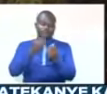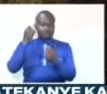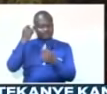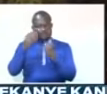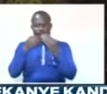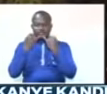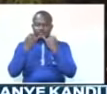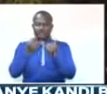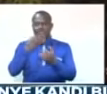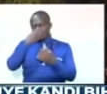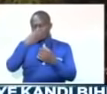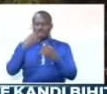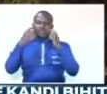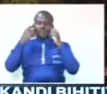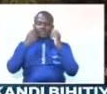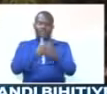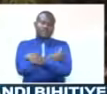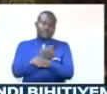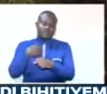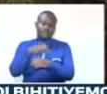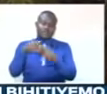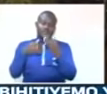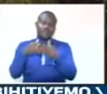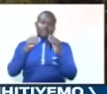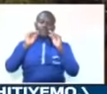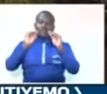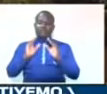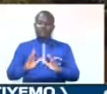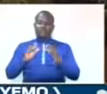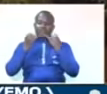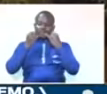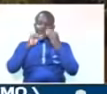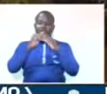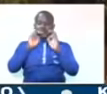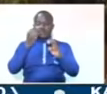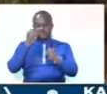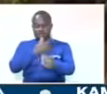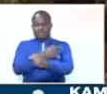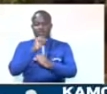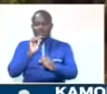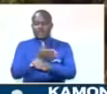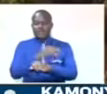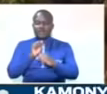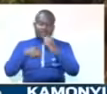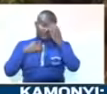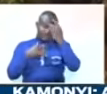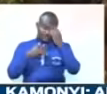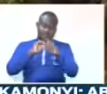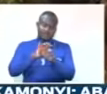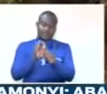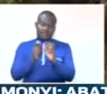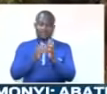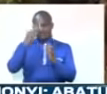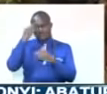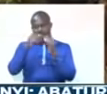kwambara agapfukamunwa ngo twarakingiwe ubwo twari dusigana urugamba rwo kubigisha yuko kuba barakingiwe bidakuraho ko bakwandura COVID kandi